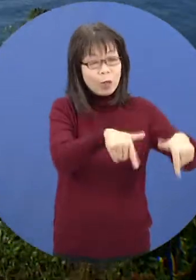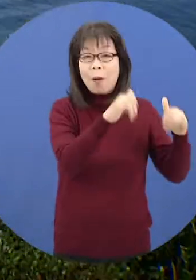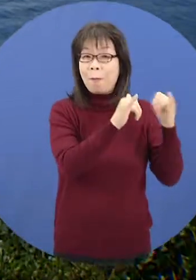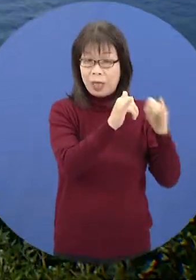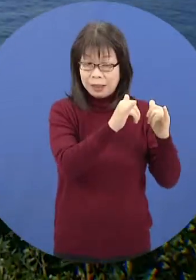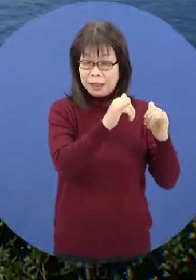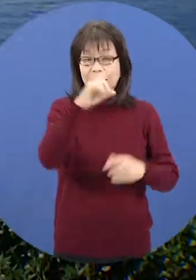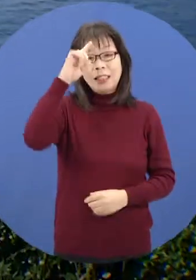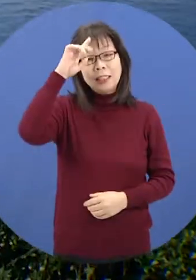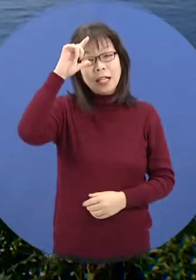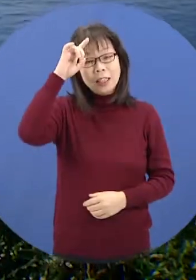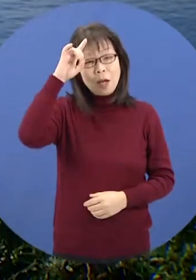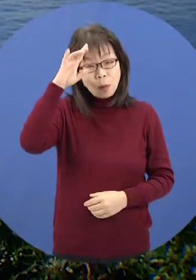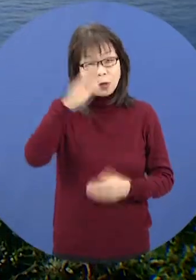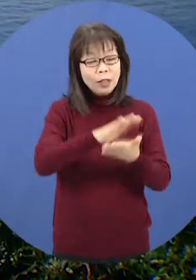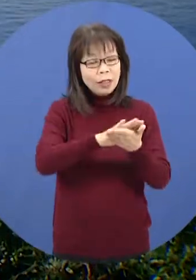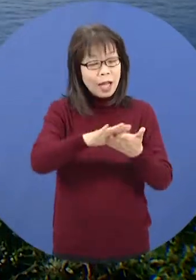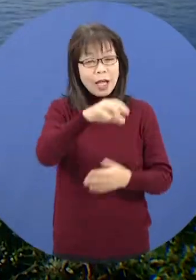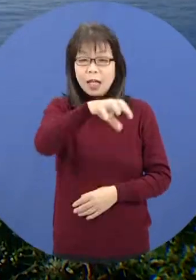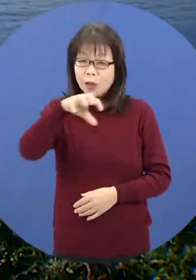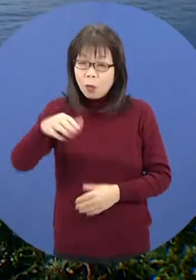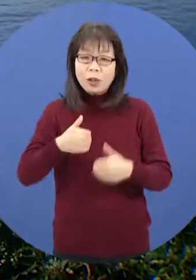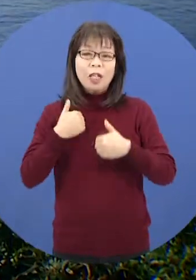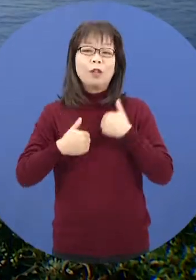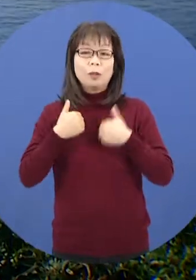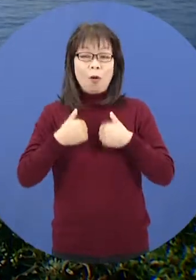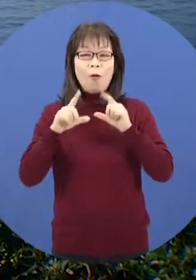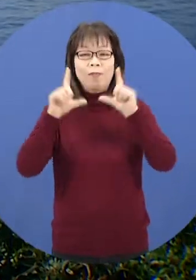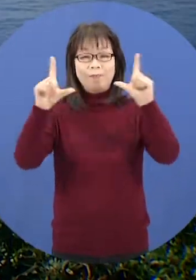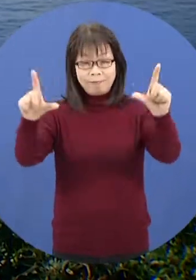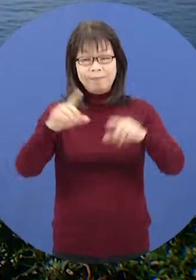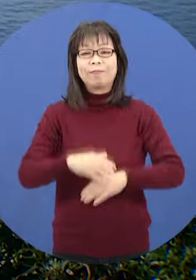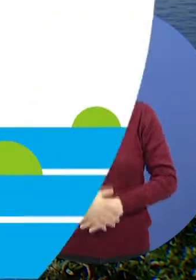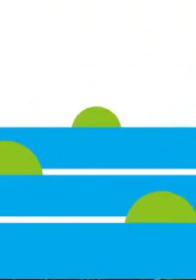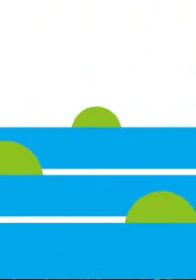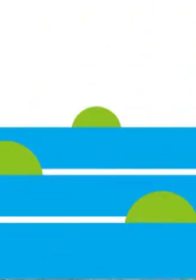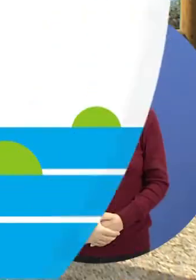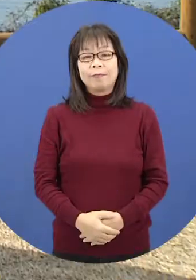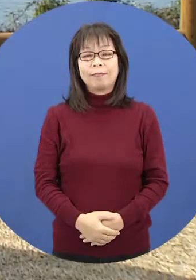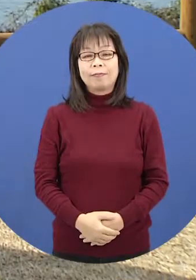の町、佐世保の絶景を楽しもうについてお送りします。